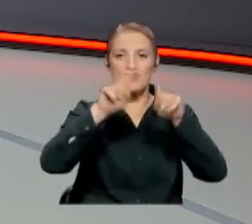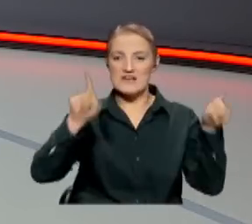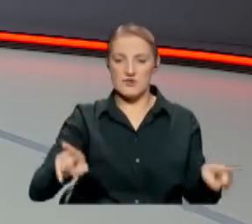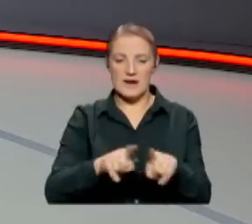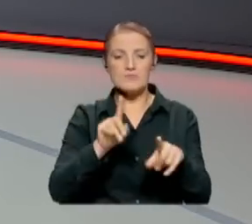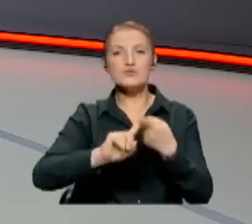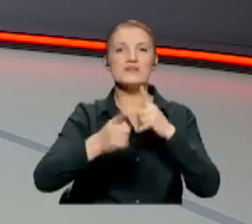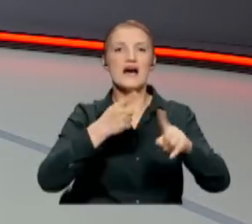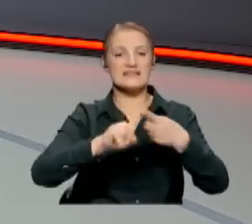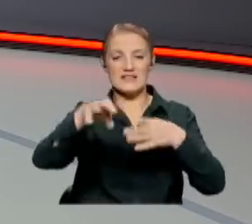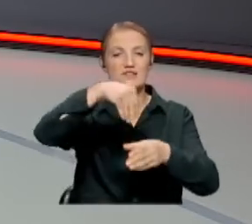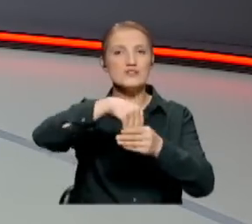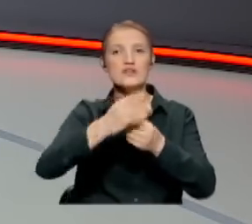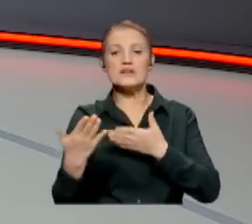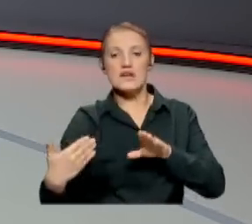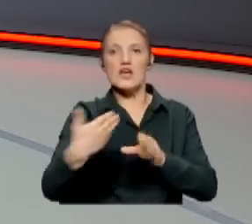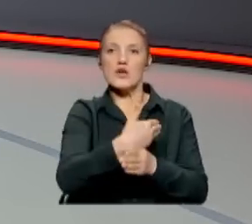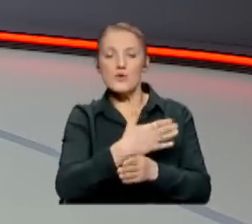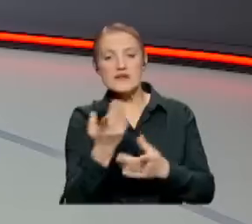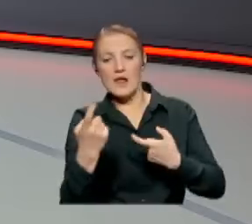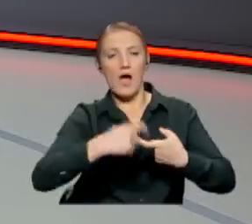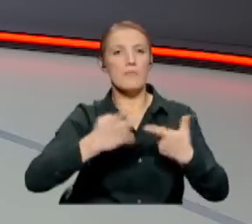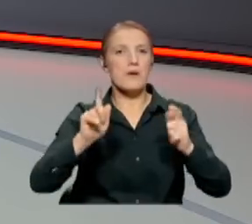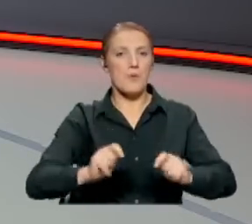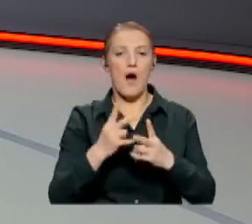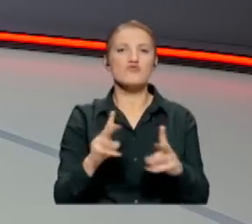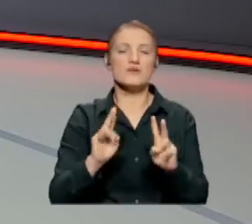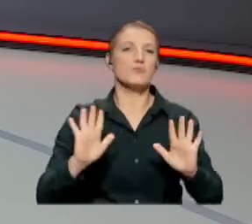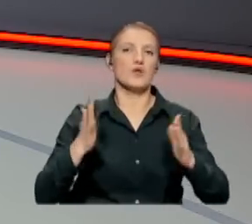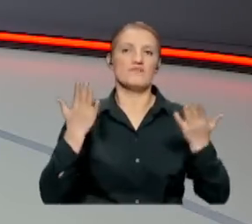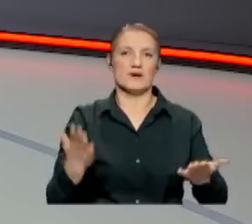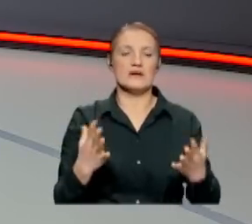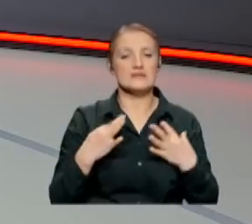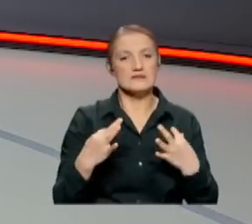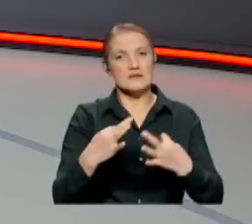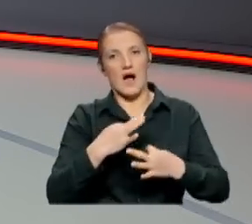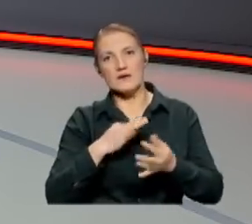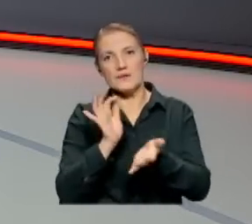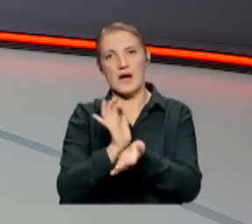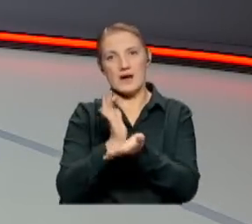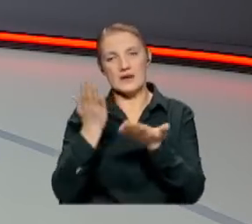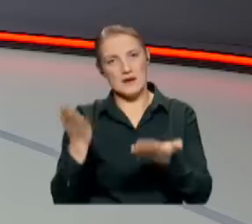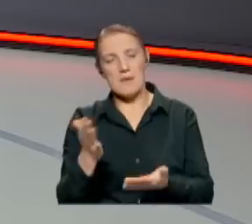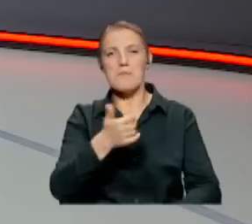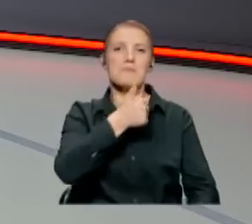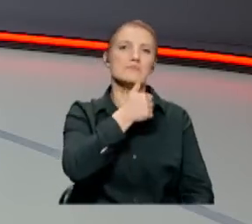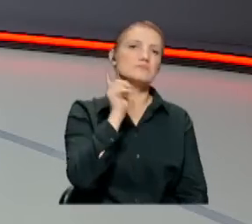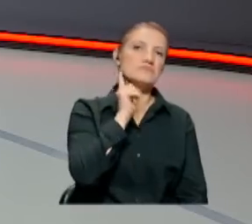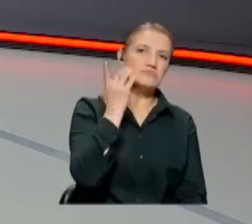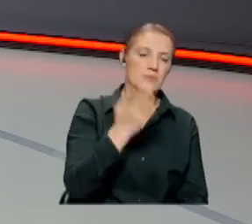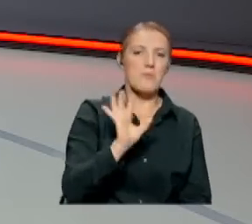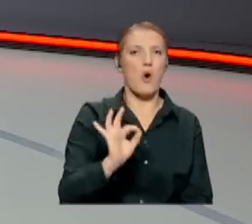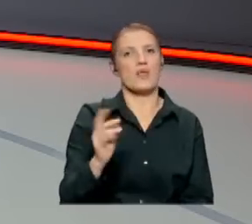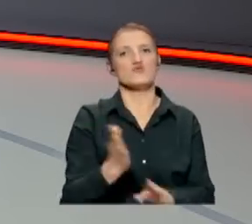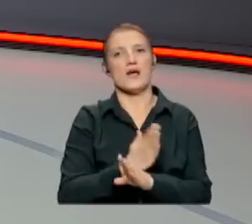çerçevenin içine bu siyaset çerçevesinin içine giriyoruz atamıyor falan açıklamaya garip Saygın Aile Babası Ali merhem